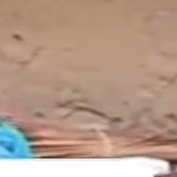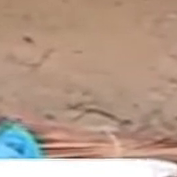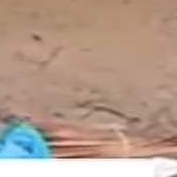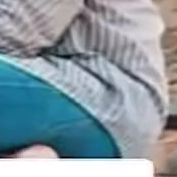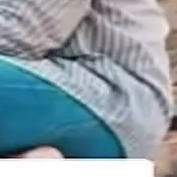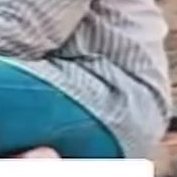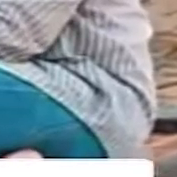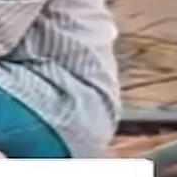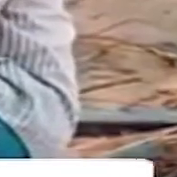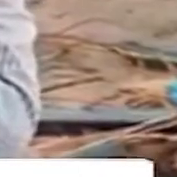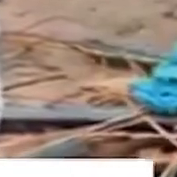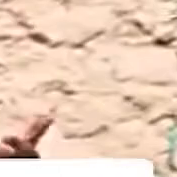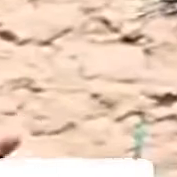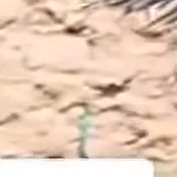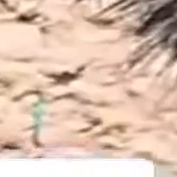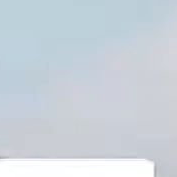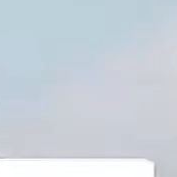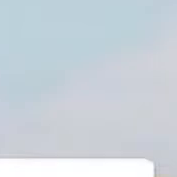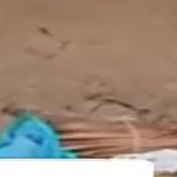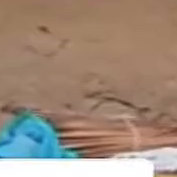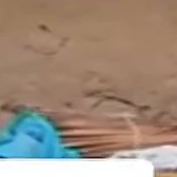ni rahisi tunaendana.